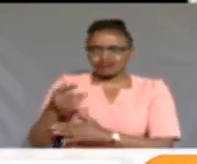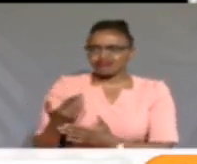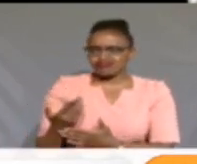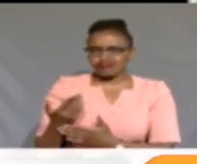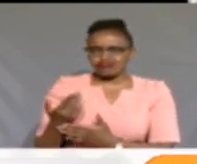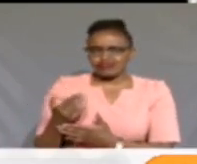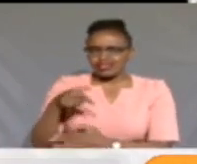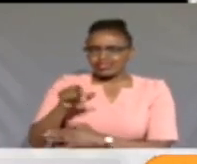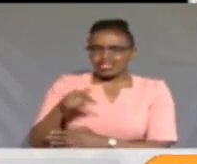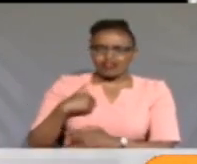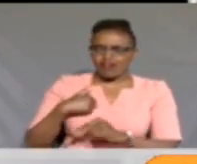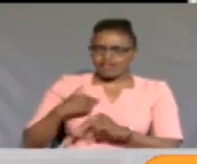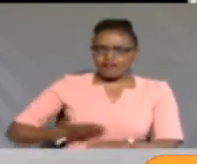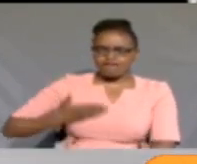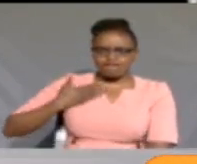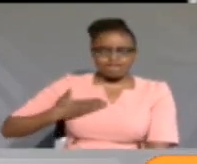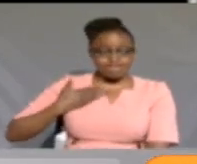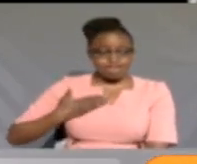Akawa kizirani.